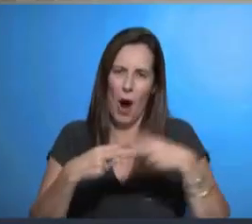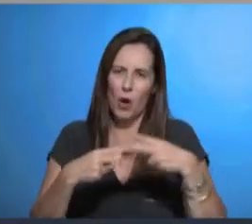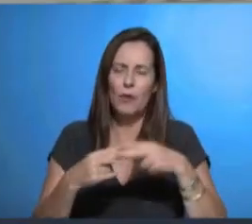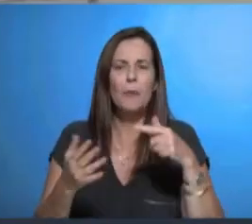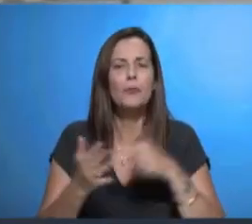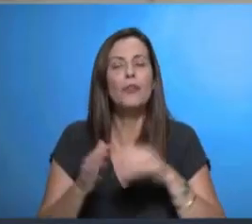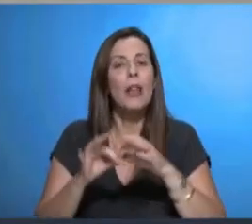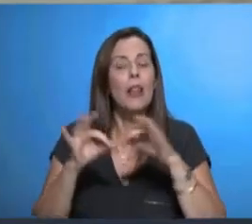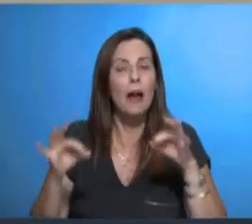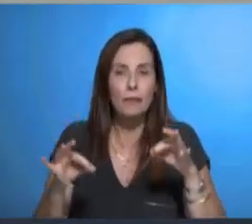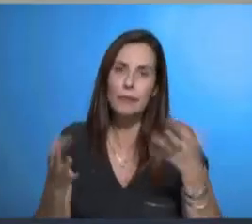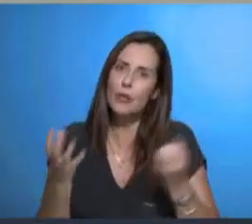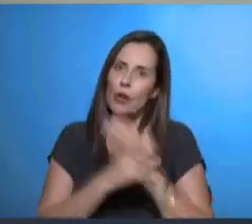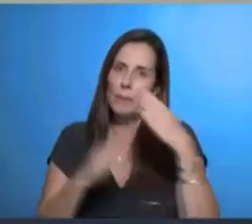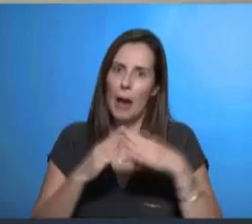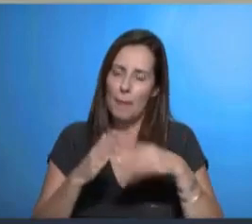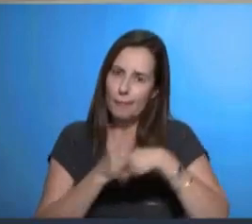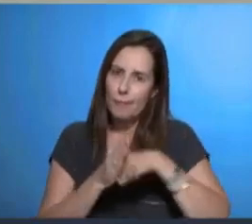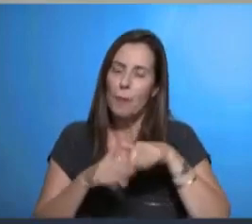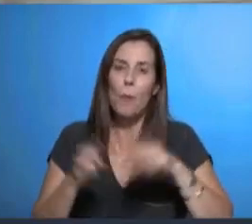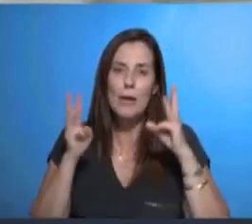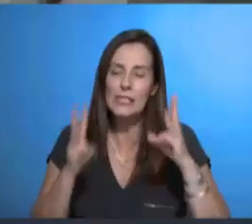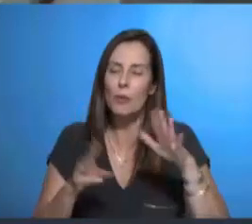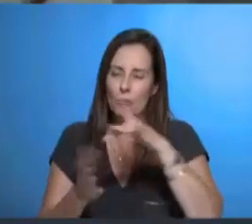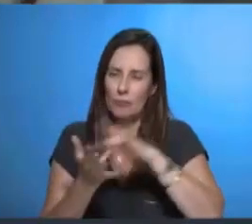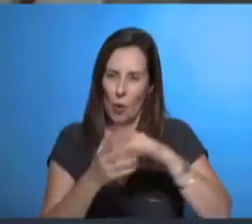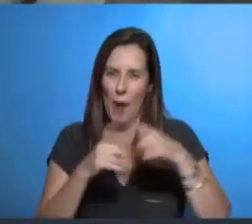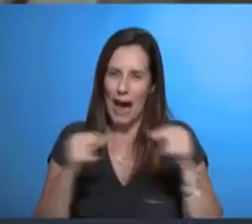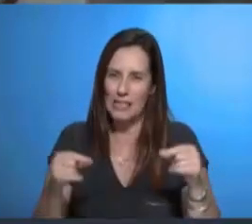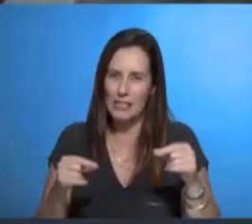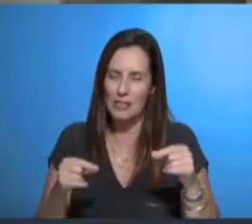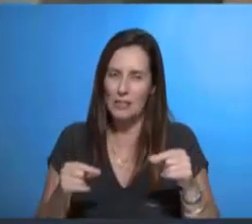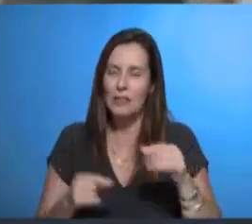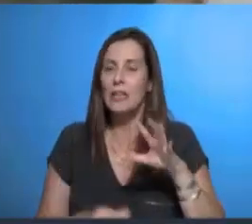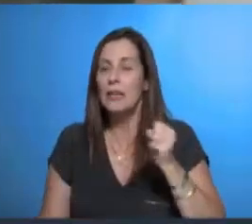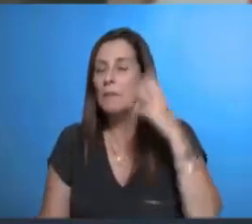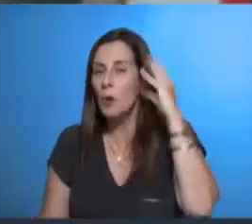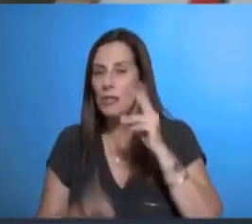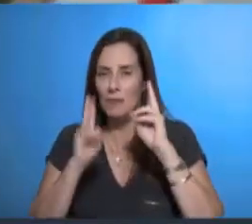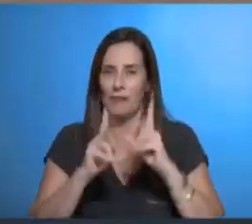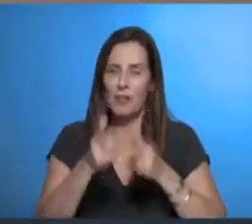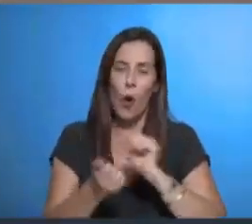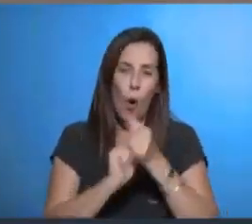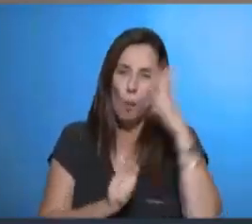כדי להתחיל לשקם אותו. כאן בסדרות ובעוטף בכלל, בין אם מרוצים מהפסקת